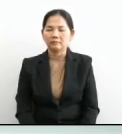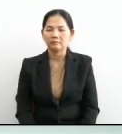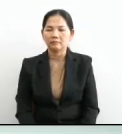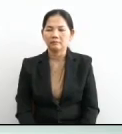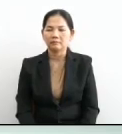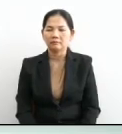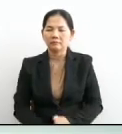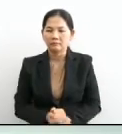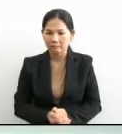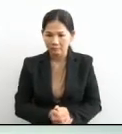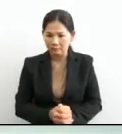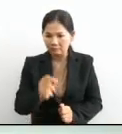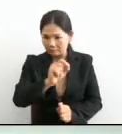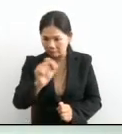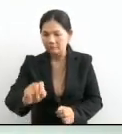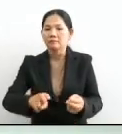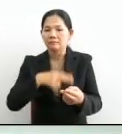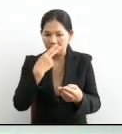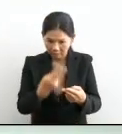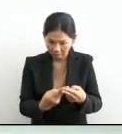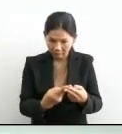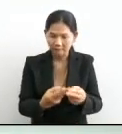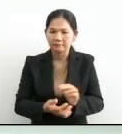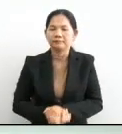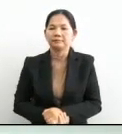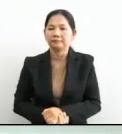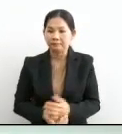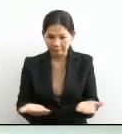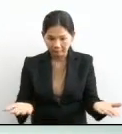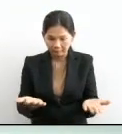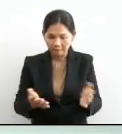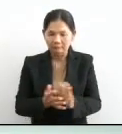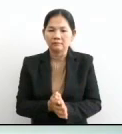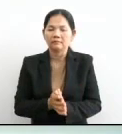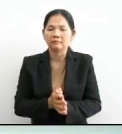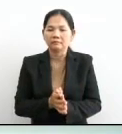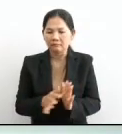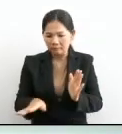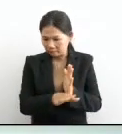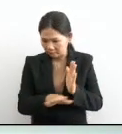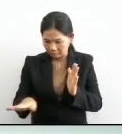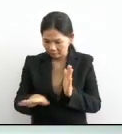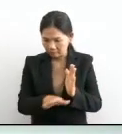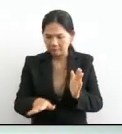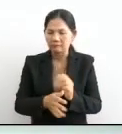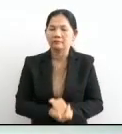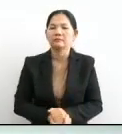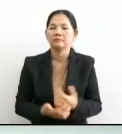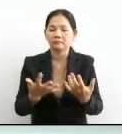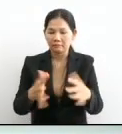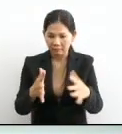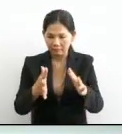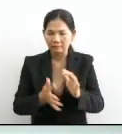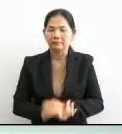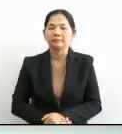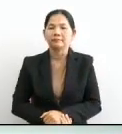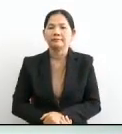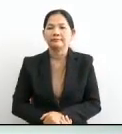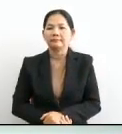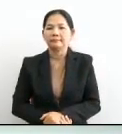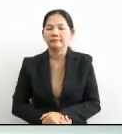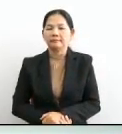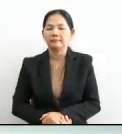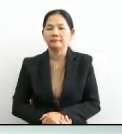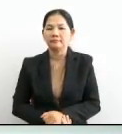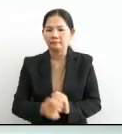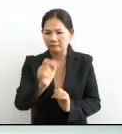chẳng chấm con sơ xê chấm lái chẳng ạ khả mà con nè krom ạ bật để con bàn sơ xê rùi em bánh bánh nha con chẳng